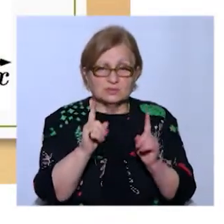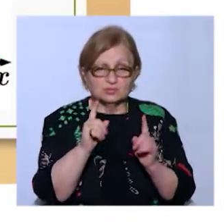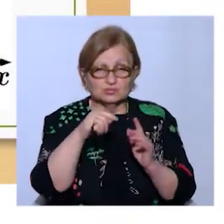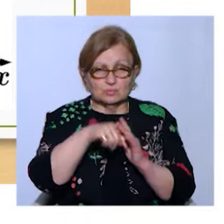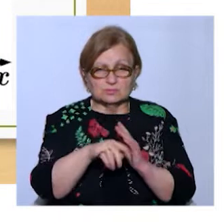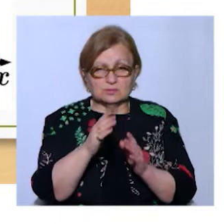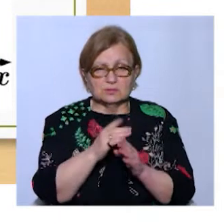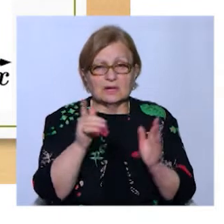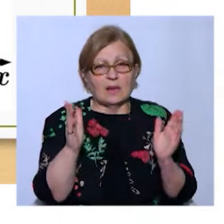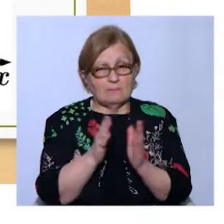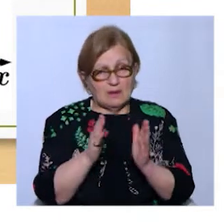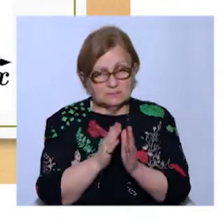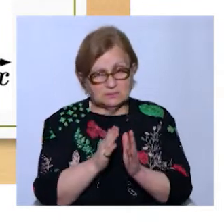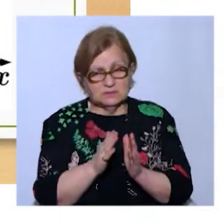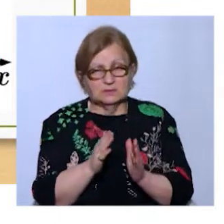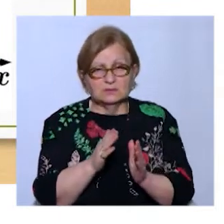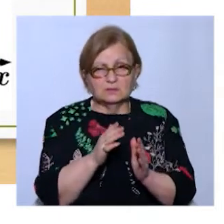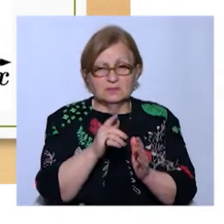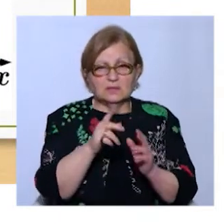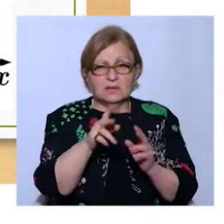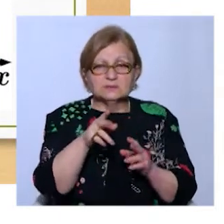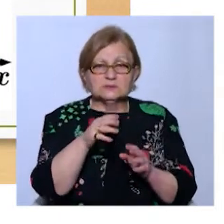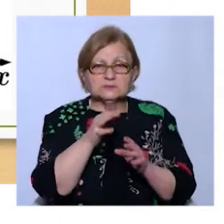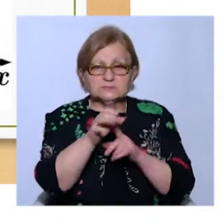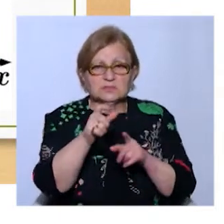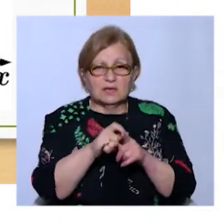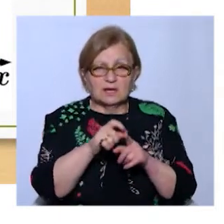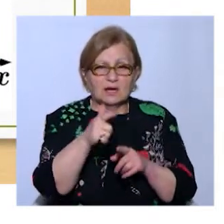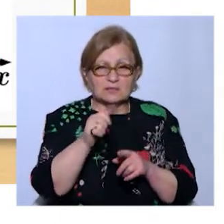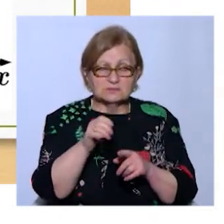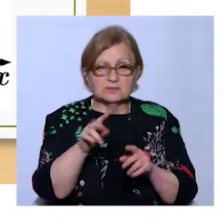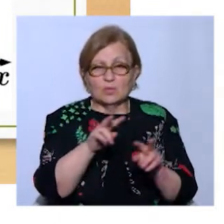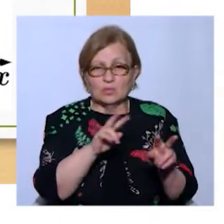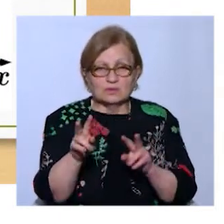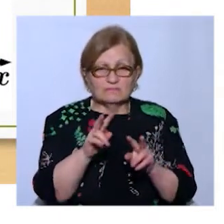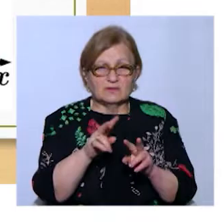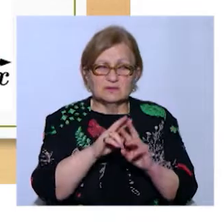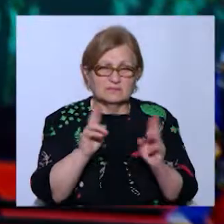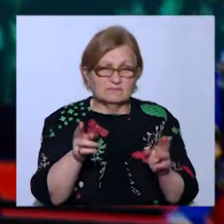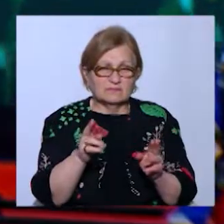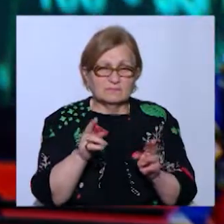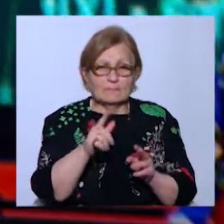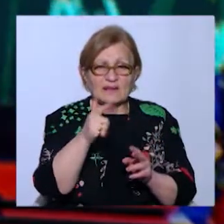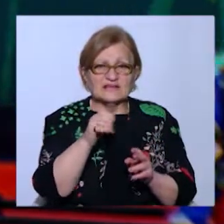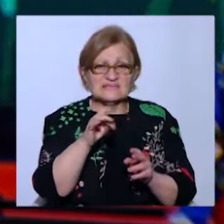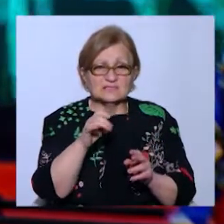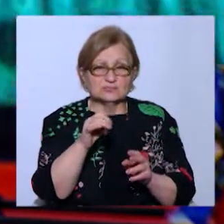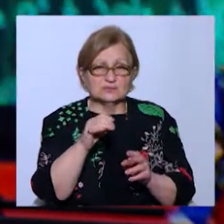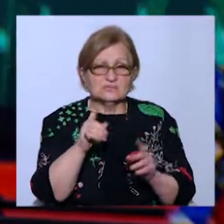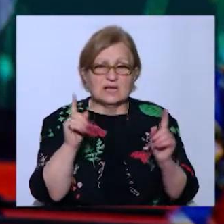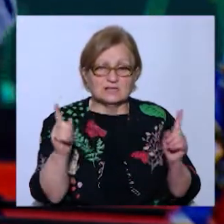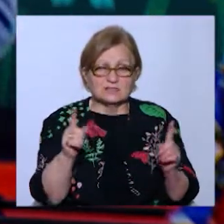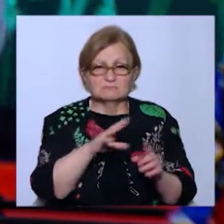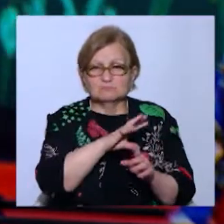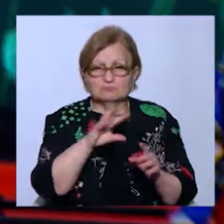100-თვის იგი არის კლებადი. განსაზღვრის არედა მნიშვნელობათა სიმრავლე ორივე შემთხვევაში ერთი და იგივეა, განსაზღვრის არე არის ნებისმიერი რიცხვი